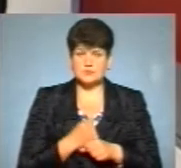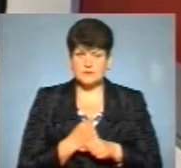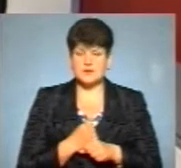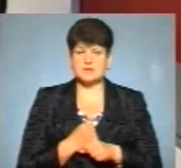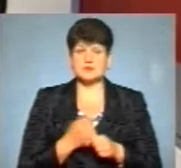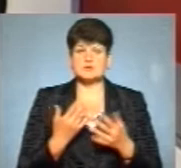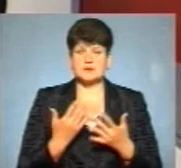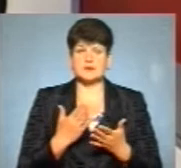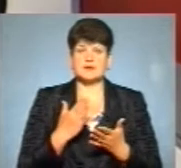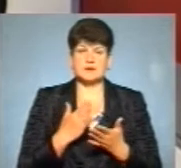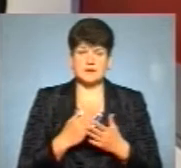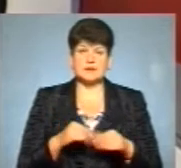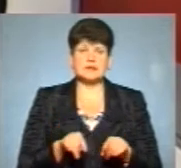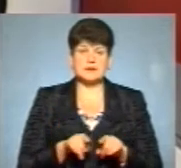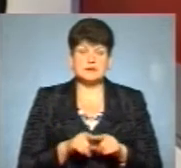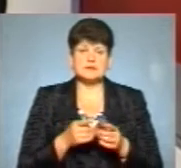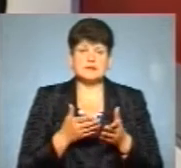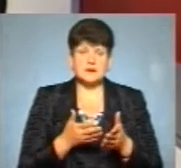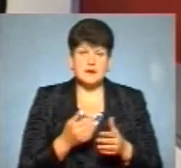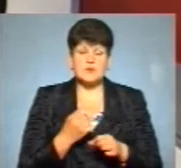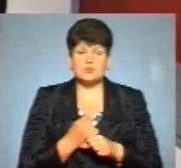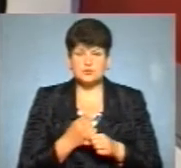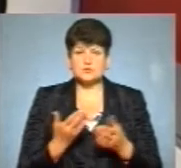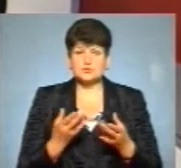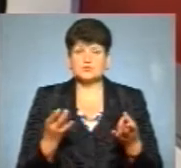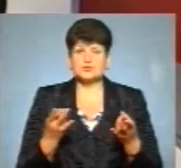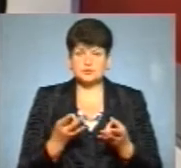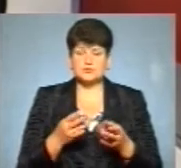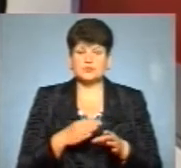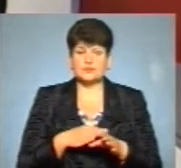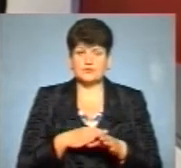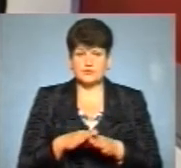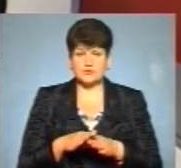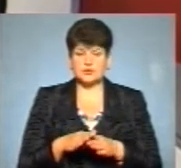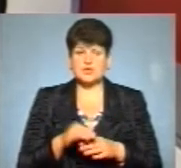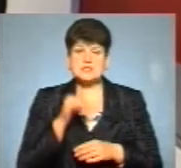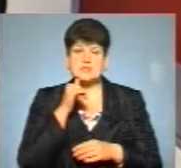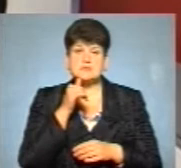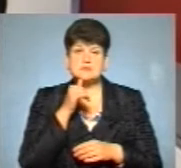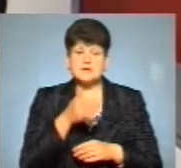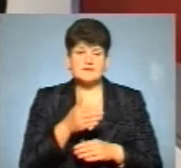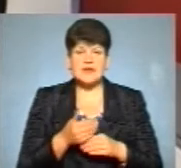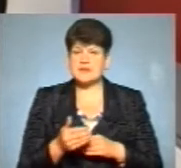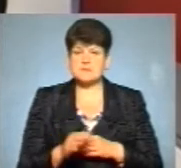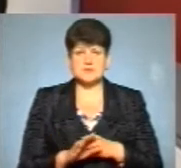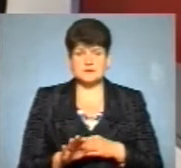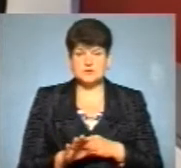є така робота, яку необхідно виконати, скажімо, до завтра і не пізніше.